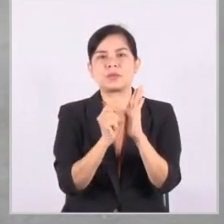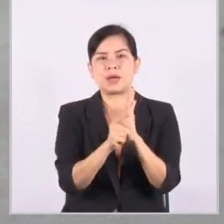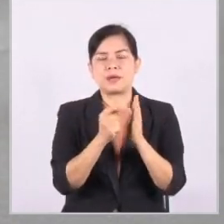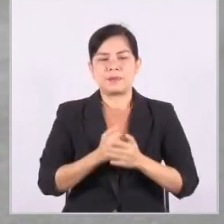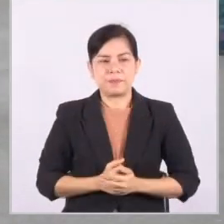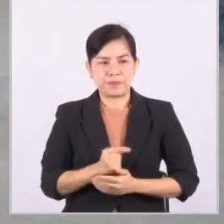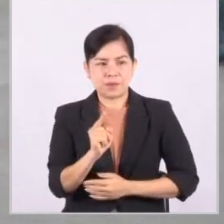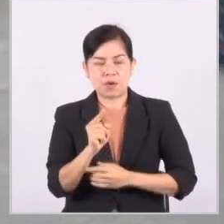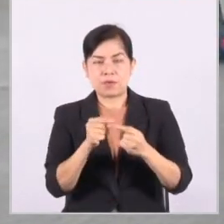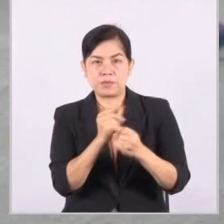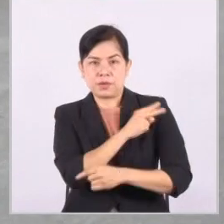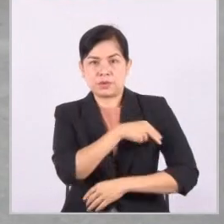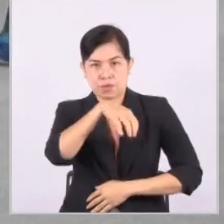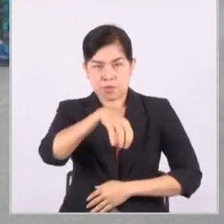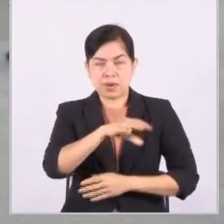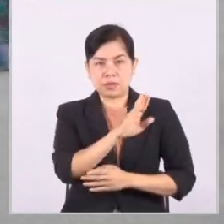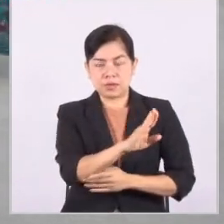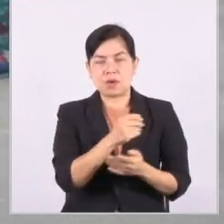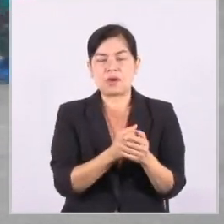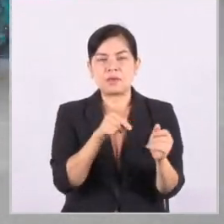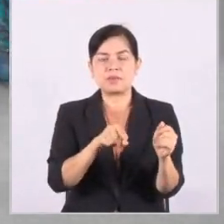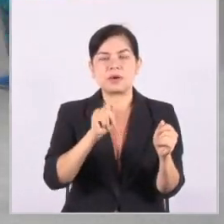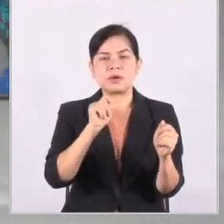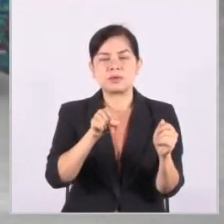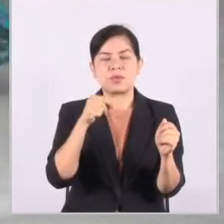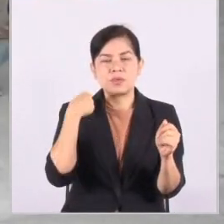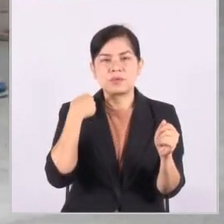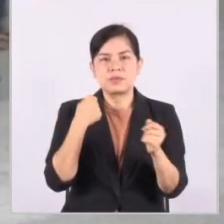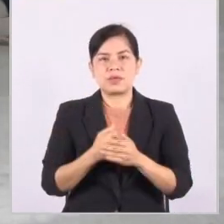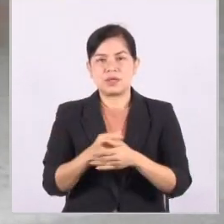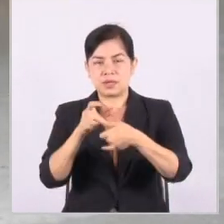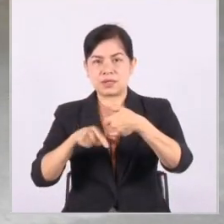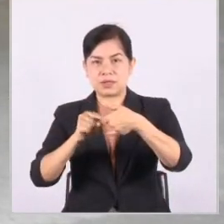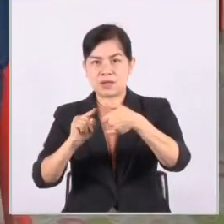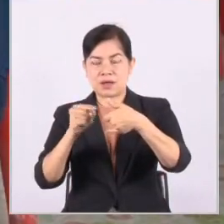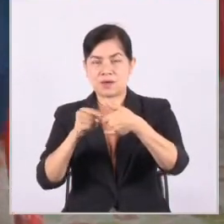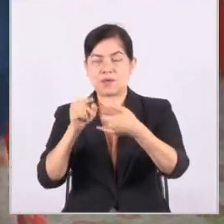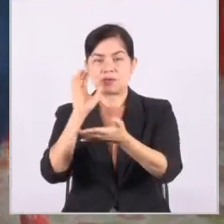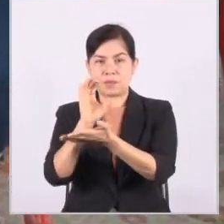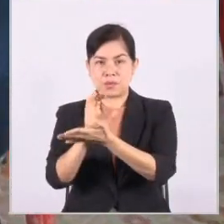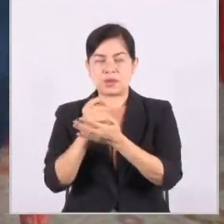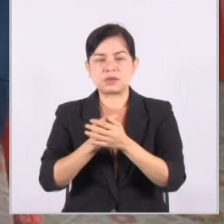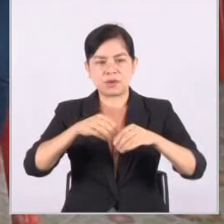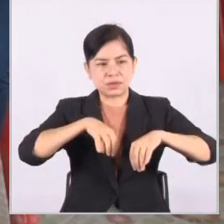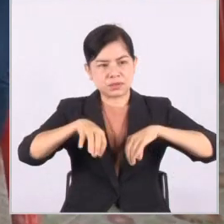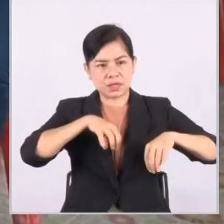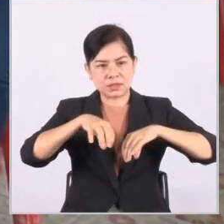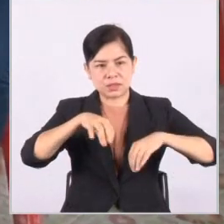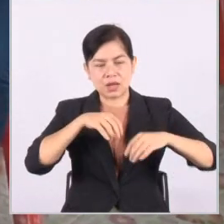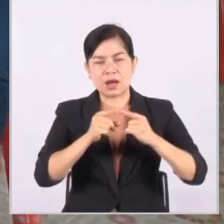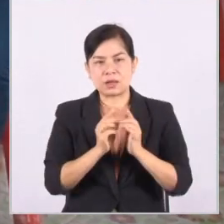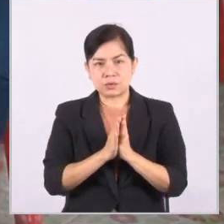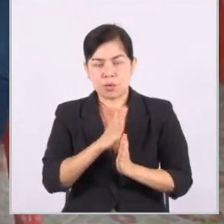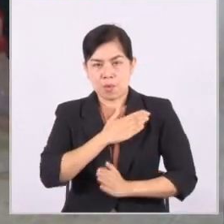งเสริมสุขภาพตำบลทุ่งโพแล้วก็ดาบตำรวจสมศิริชัยสง่าชาตินะคะท่านจัดงานอุปสมบทให้กับลูกช